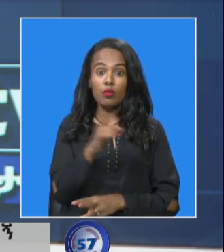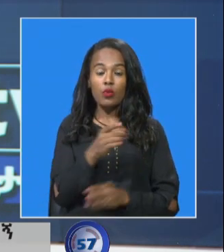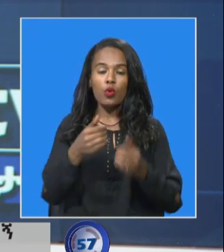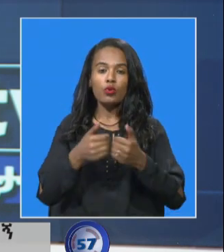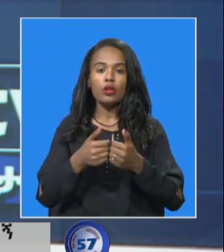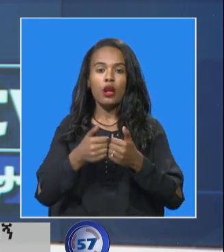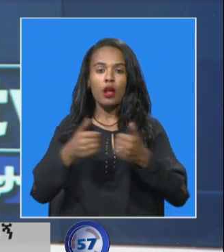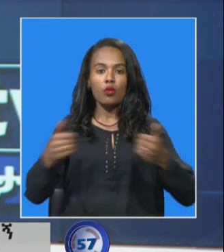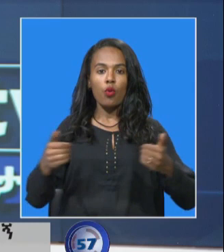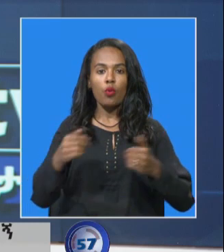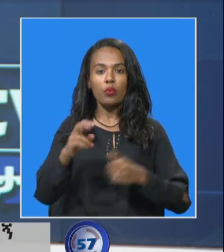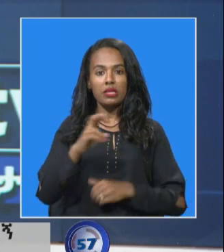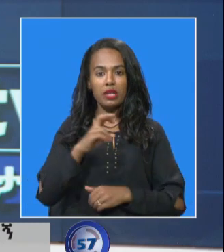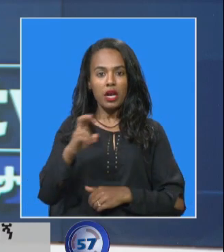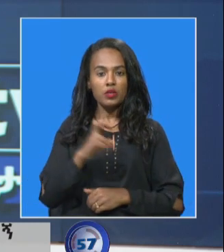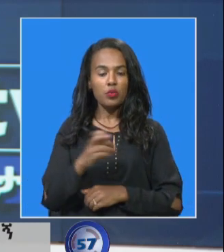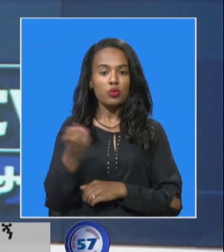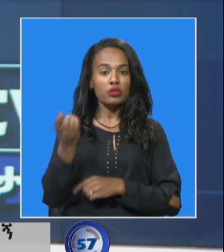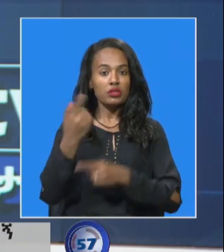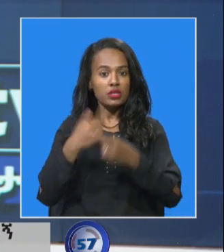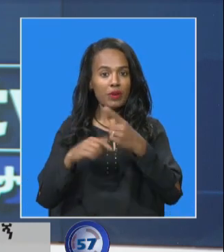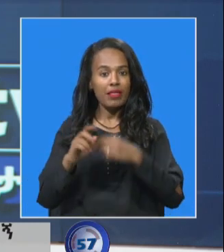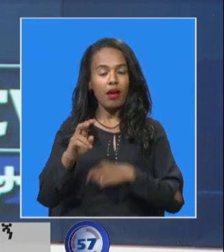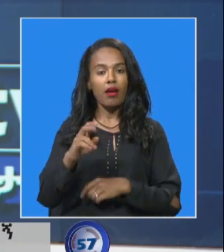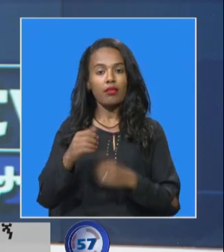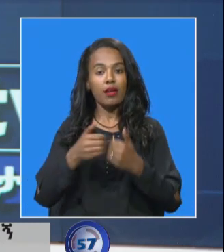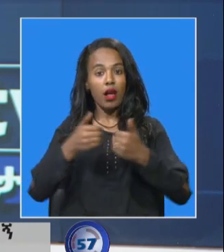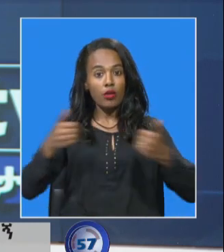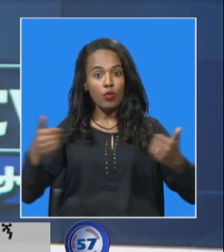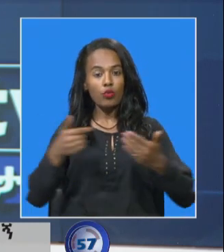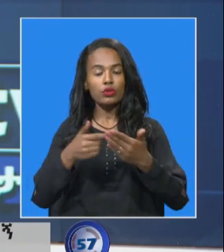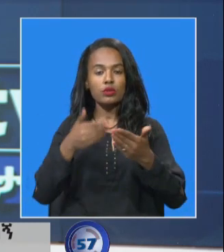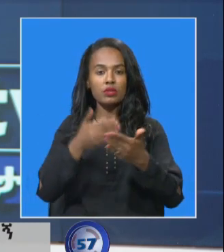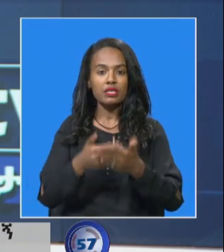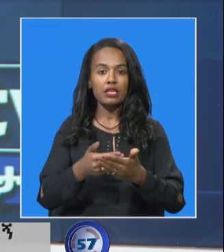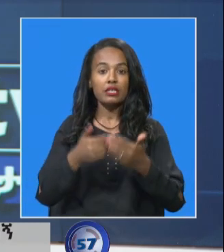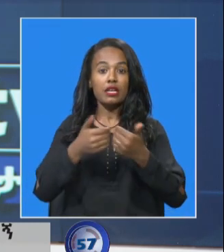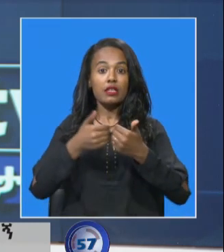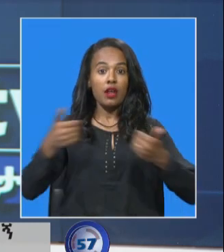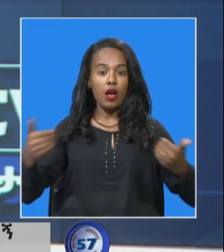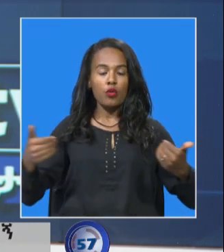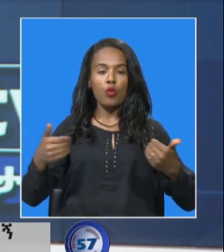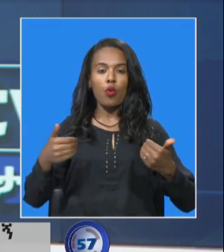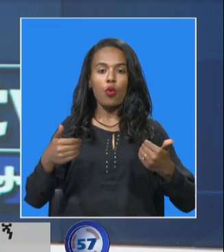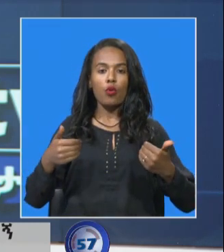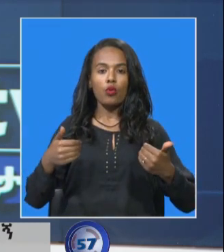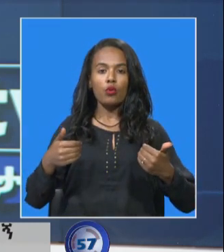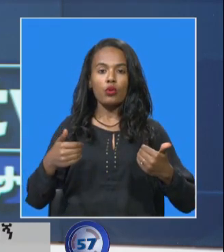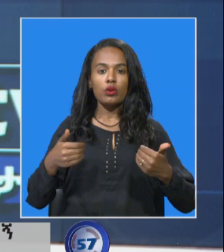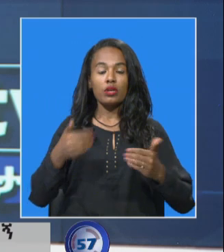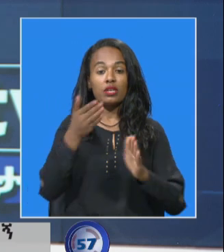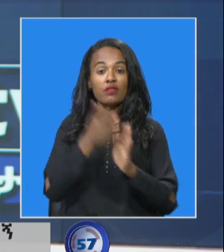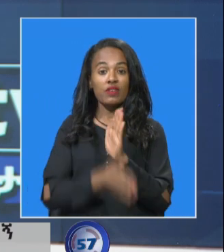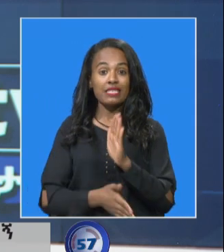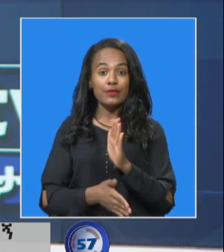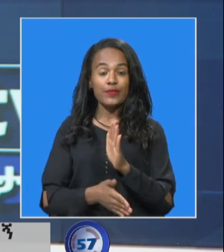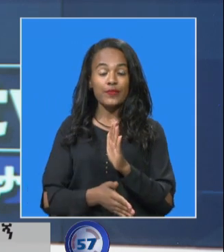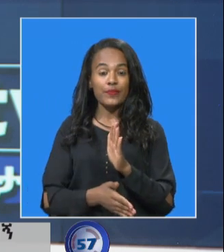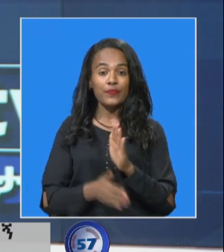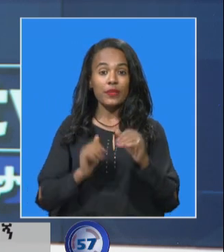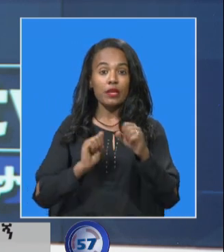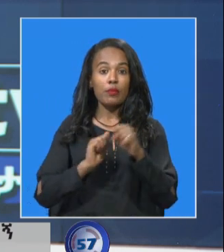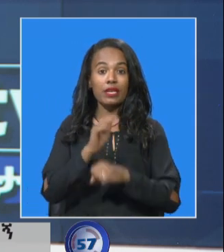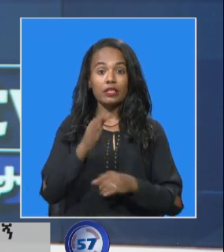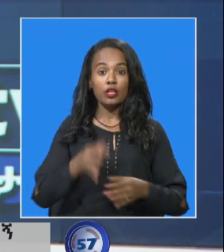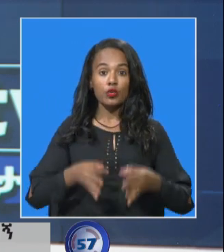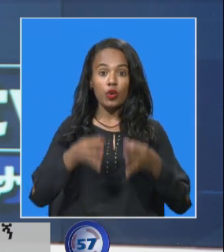ተራርቆ በትራንስፖርትም ሲመጣ ተራርቆ እዚህም ሲደርስ ተራርቆ ባህላዊ ግንኙነት እንዲፈጽም